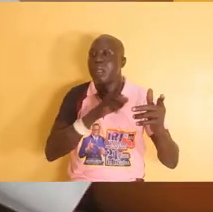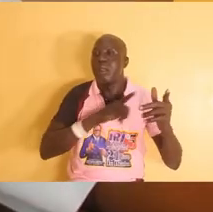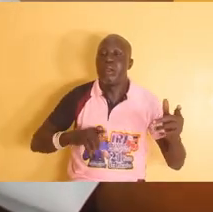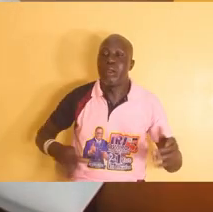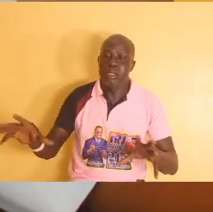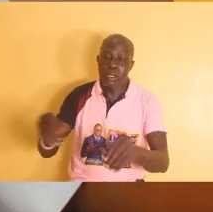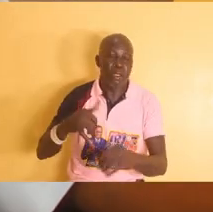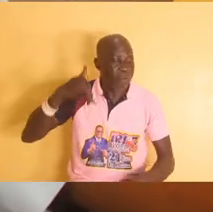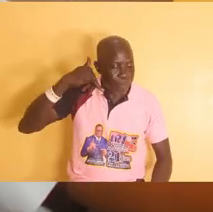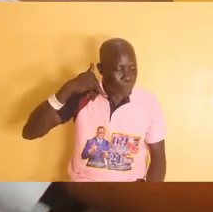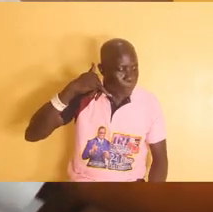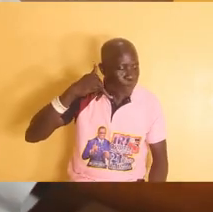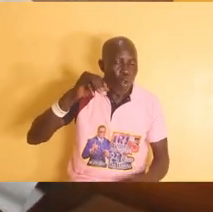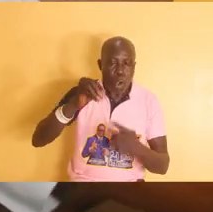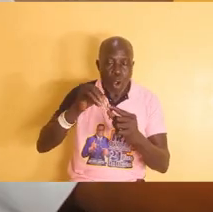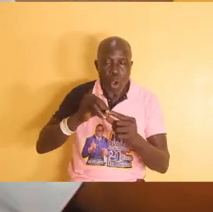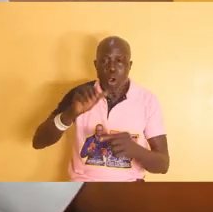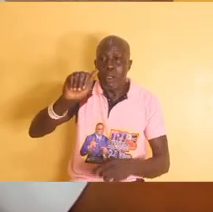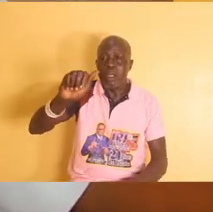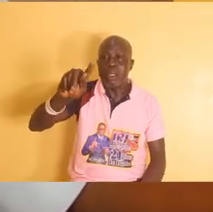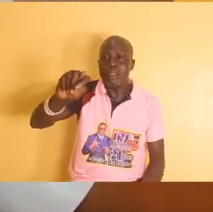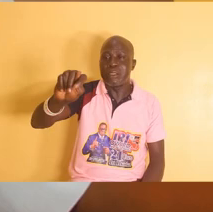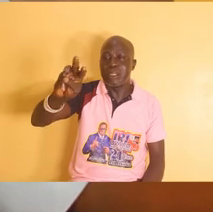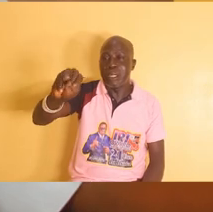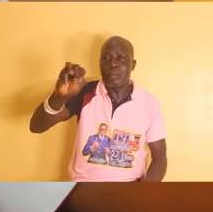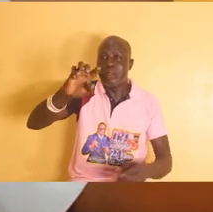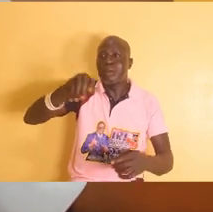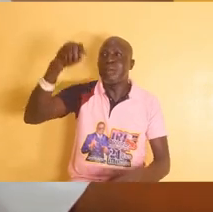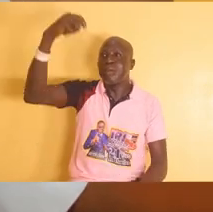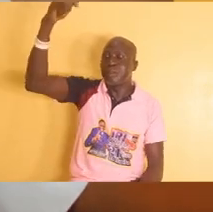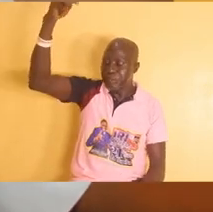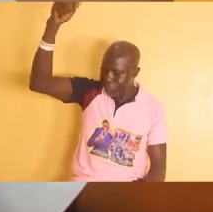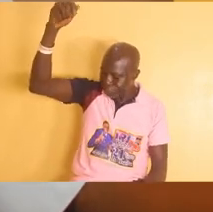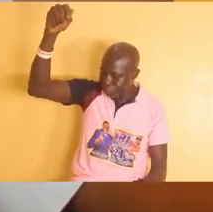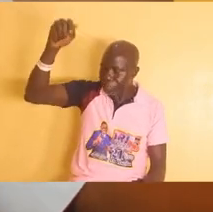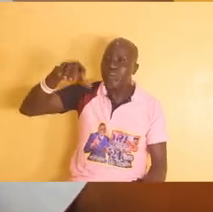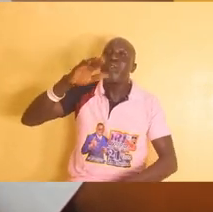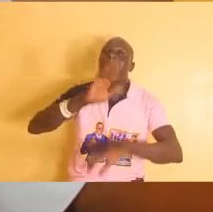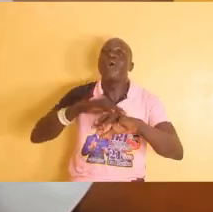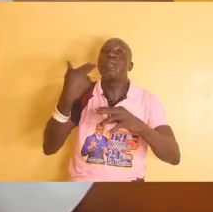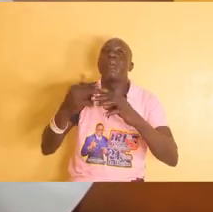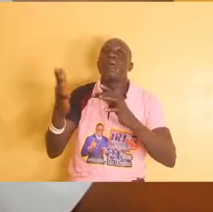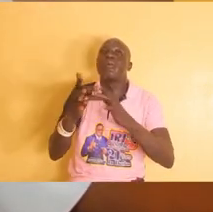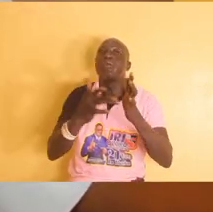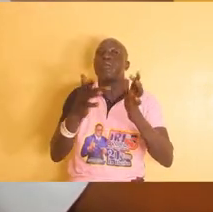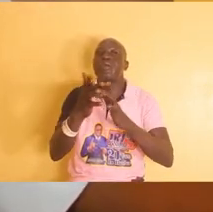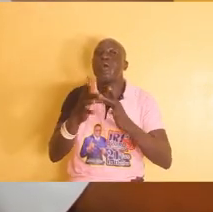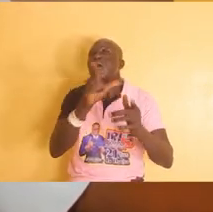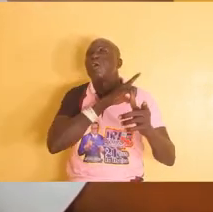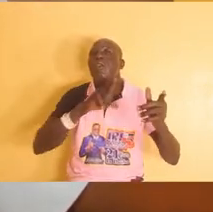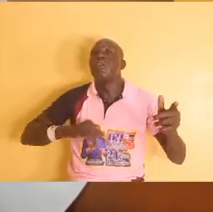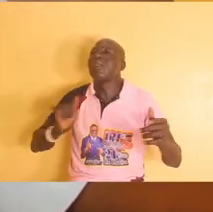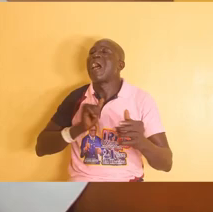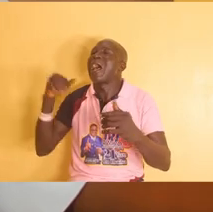Jesus name alone, bring us your phone or your ATM card, raise it up. You just call the name of Jesus